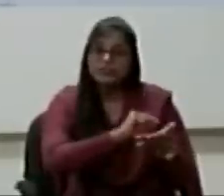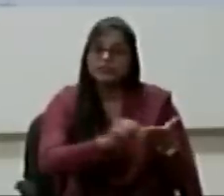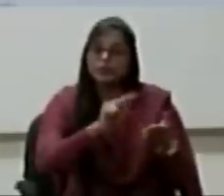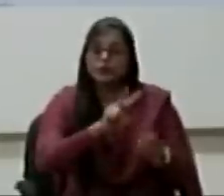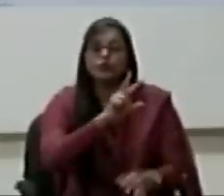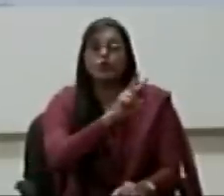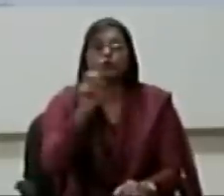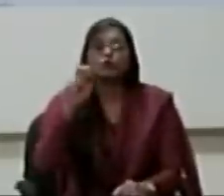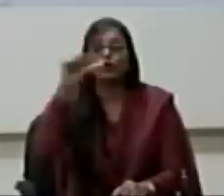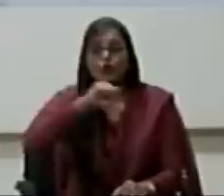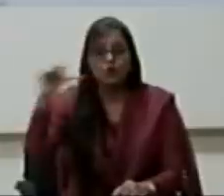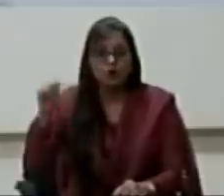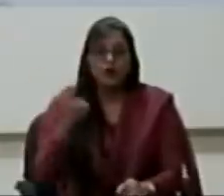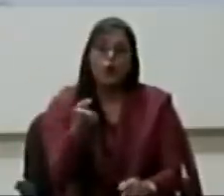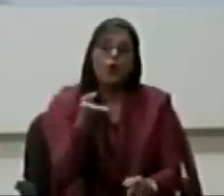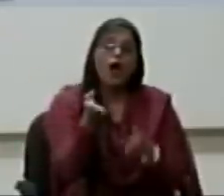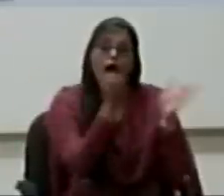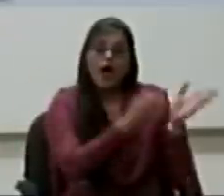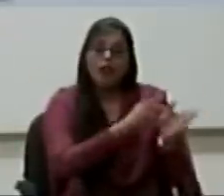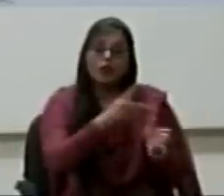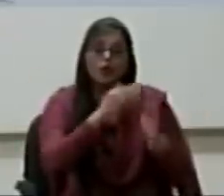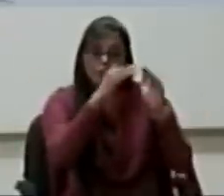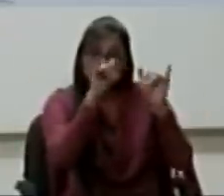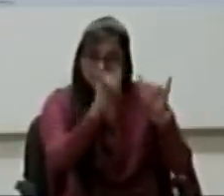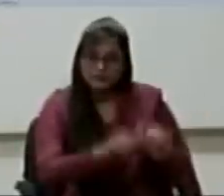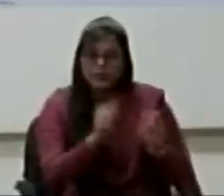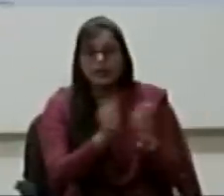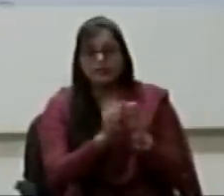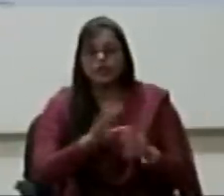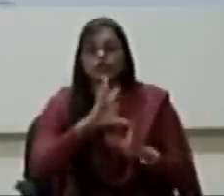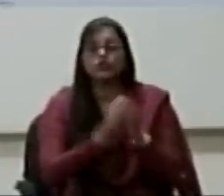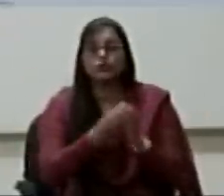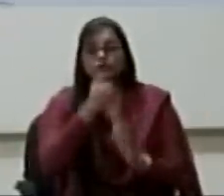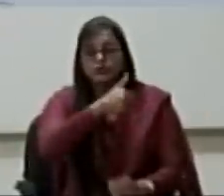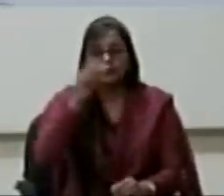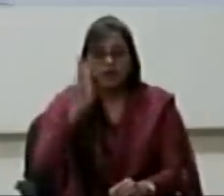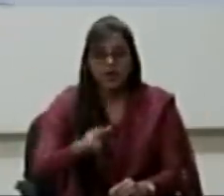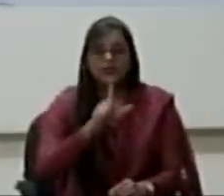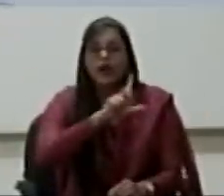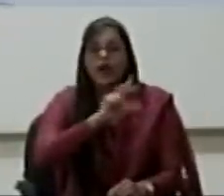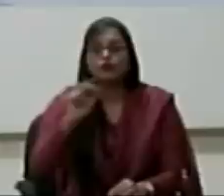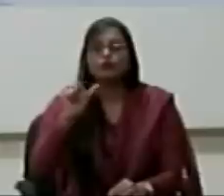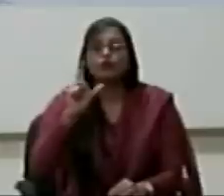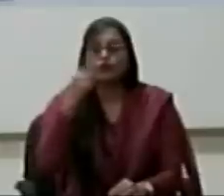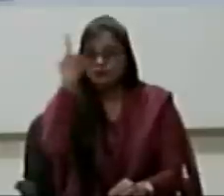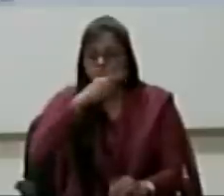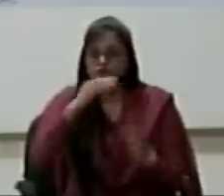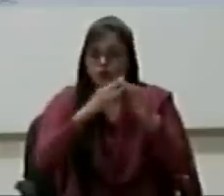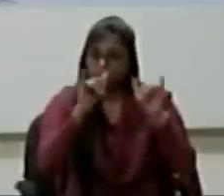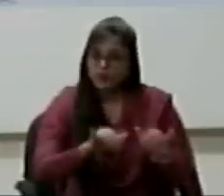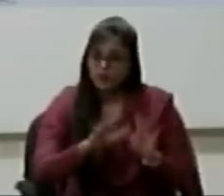জনকে প্রাতিষ্ঠানিক কোয়ারেন্টাইনে রাখা হয়েছে। সর্বমোট 66,810 জনকে কোয়ারেন্টাইন করা হয়েছে।